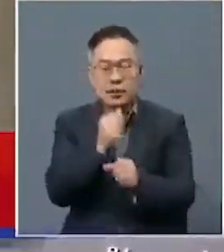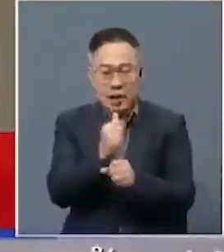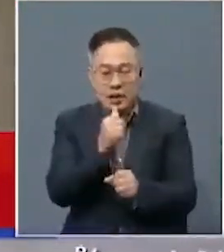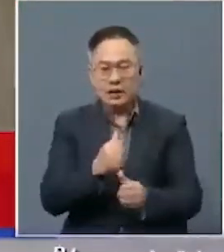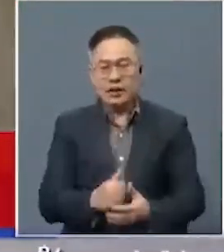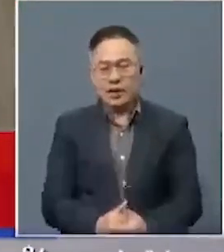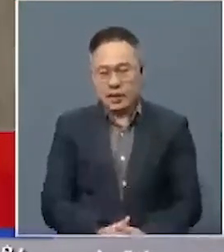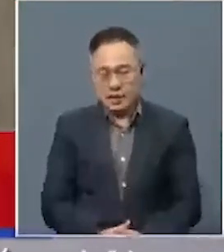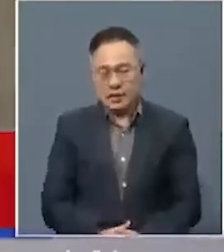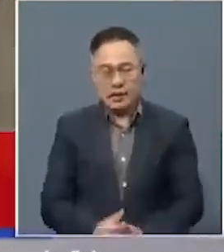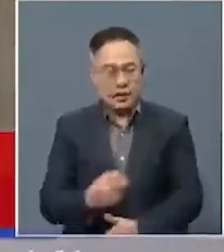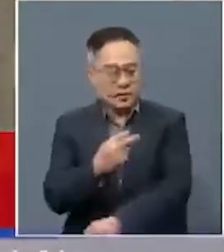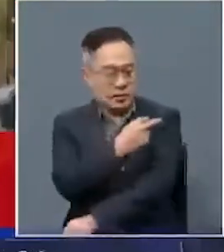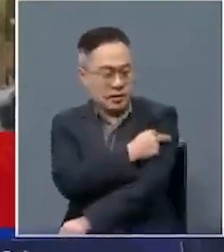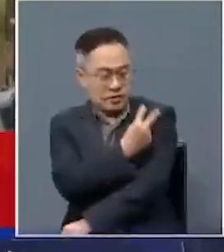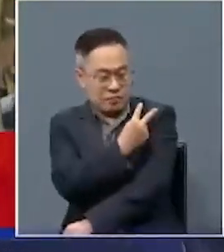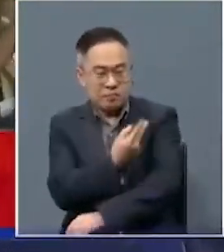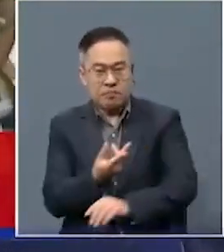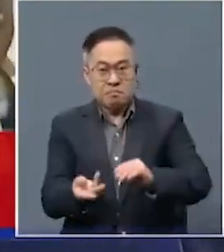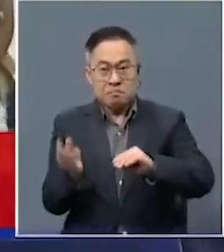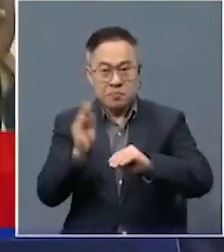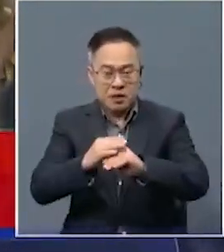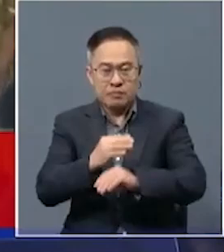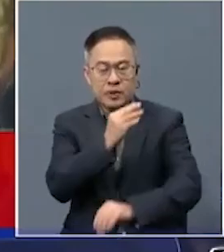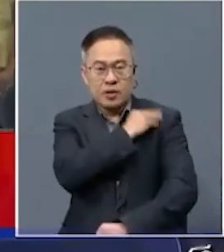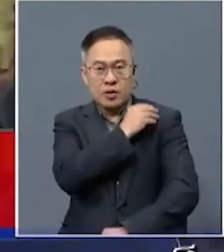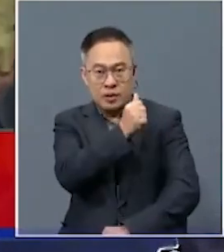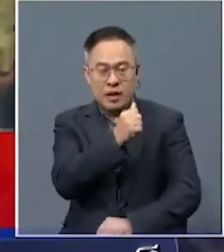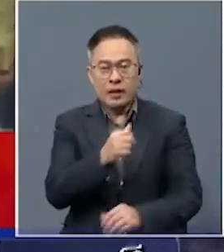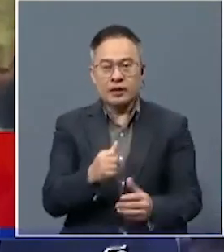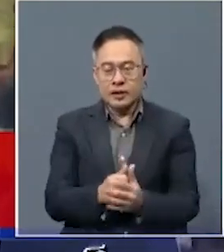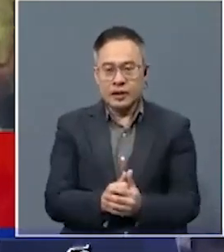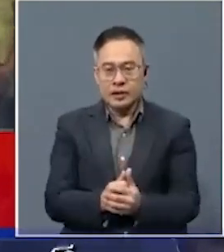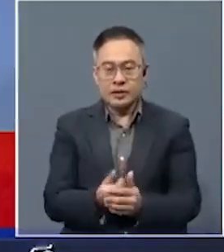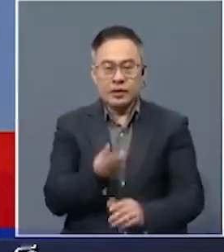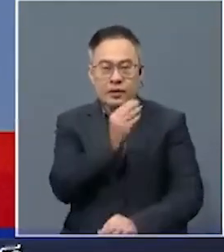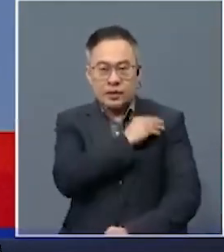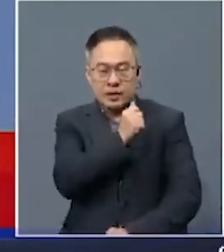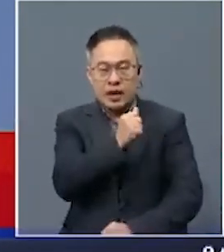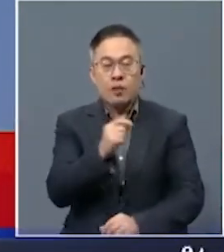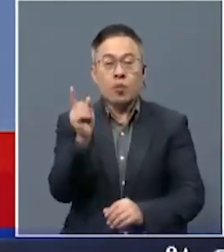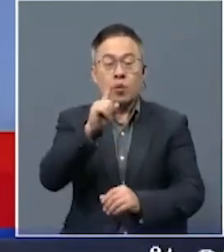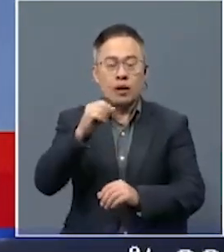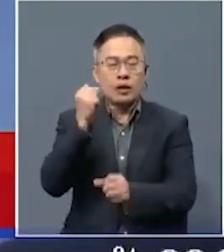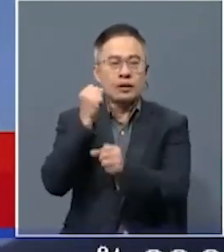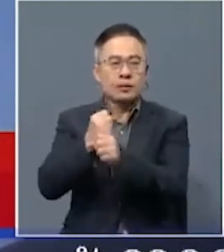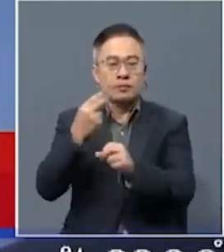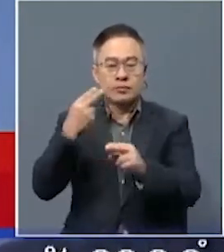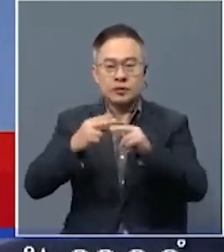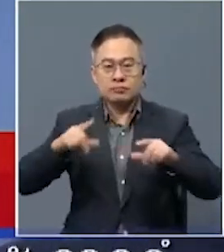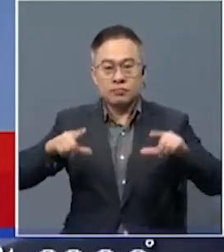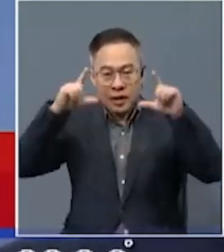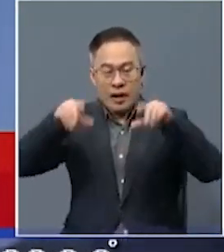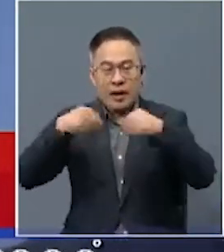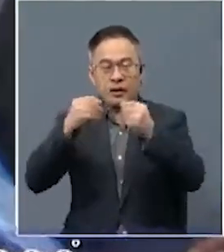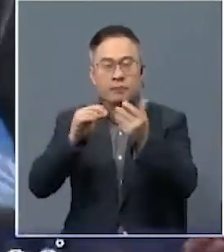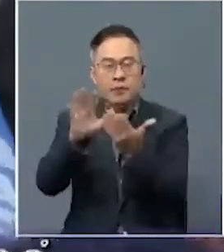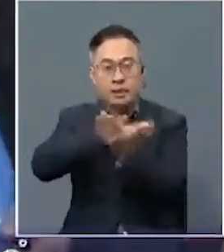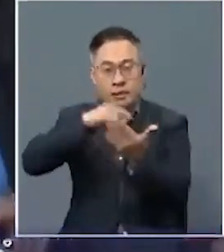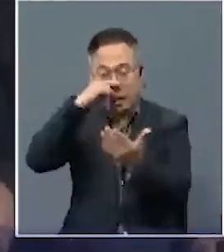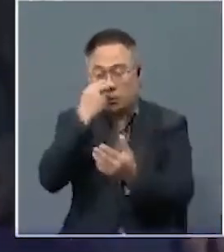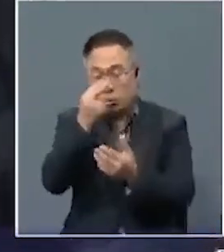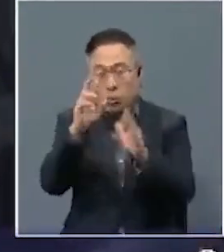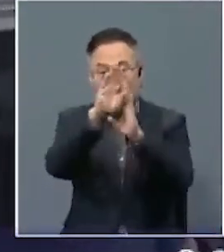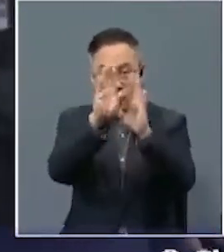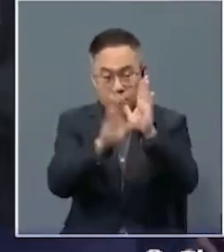สัญญาบัตรจากนาย 10เริ่มเป็นนายรอยถูมั้ยคะรตำรวจตรีขึ้นไปนะครับอันนี้ก็ต้องไปดูตามระเบียบขั้นตอนอีกครั้ง